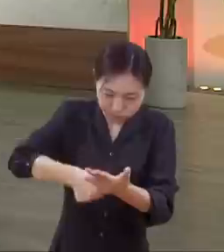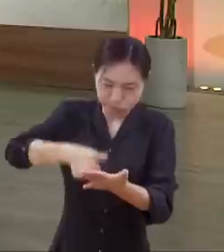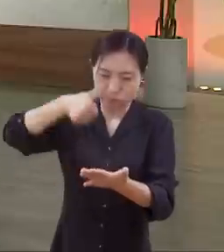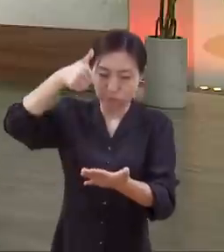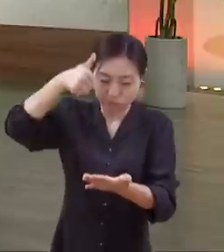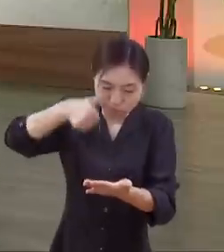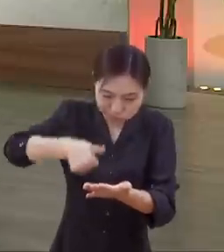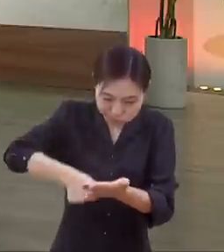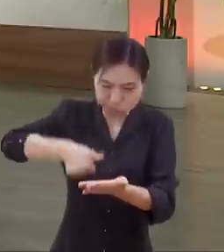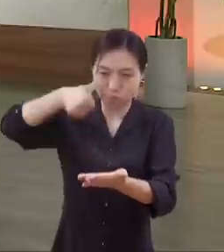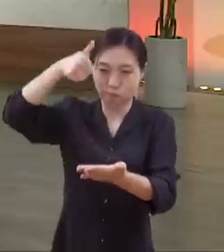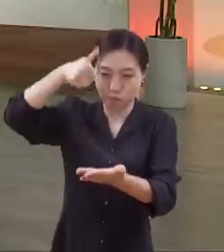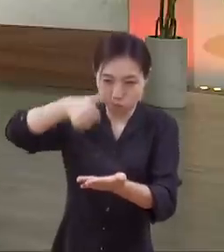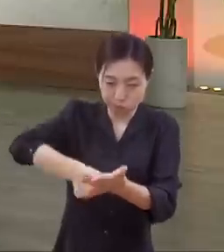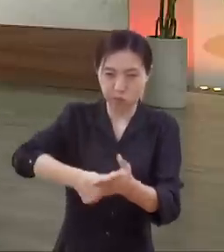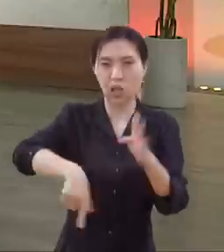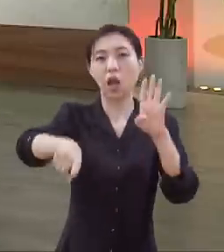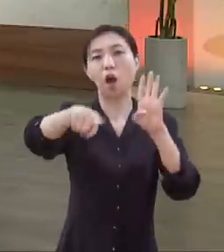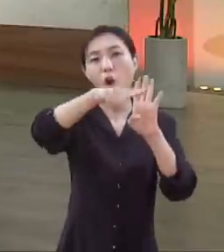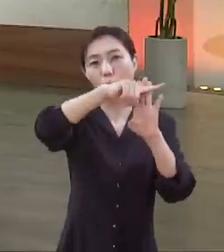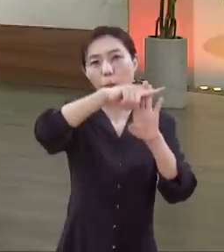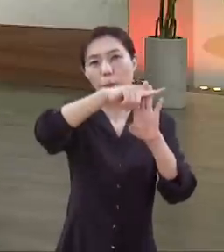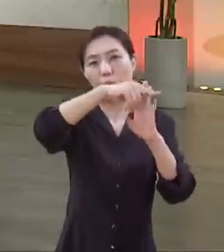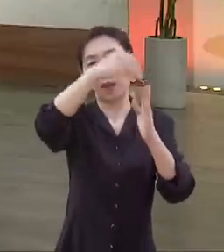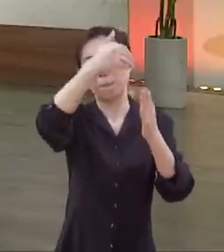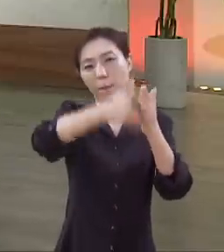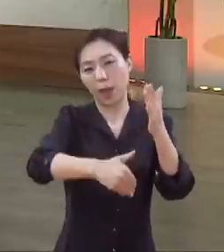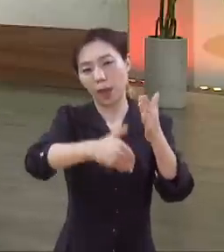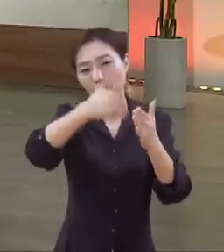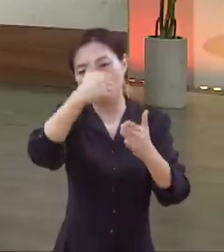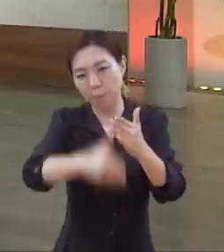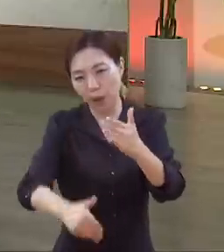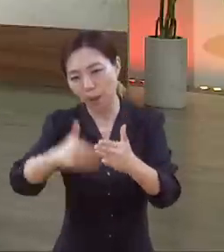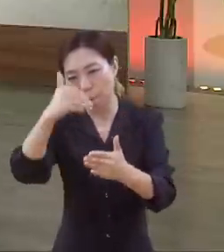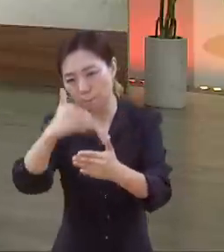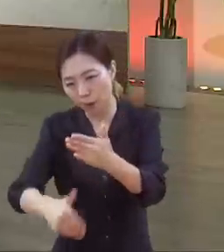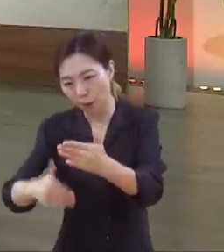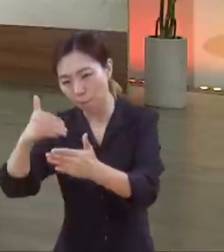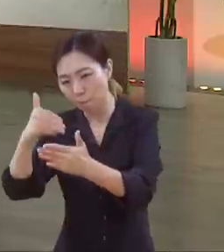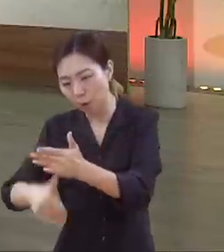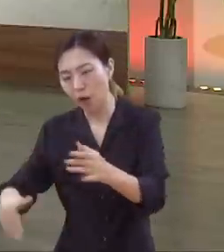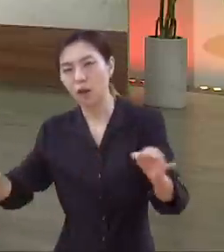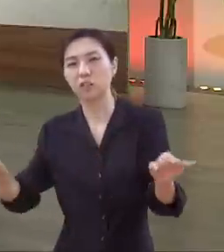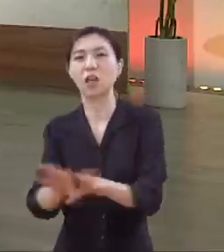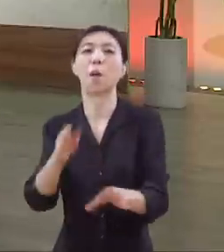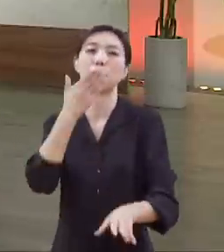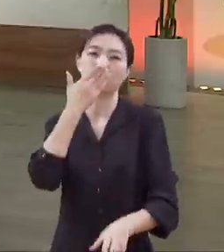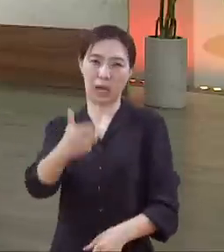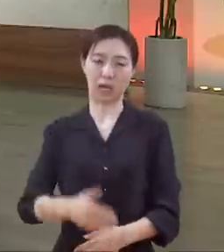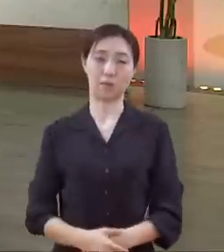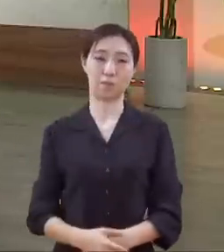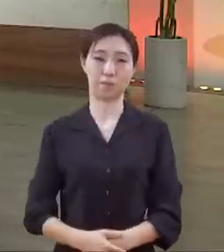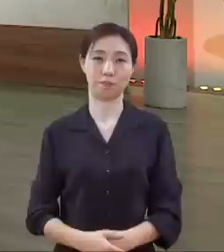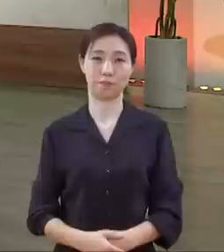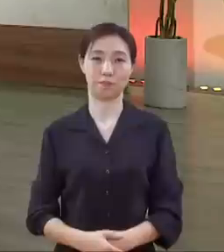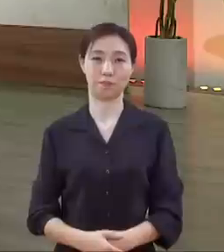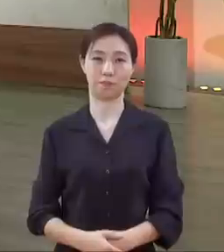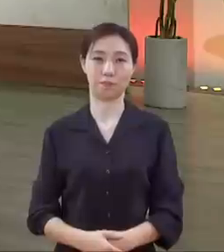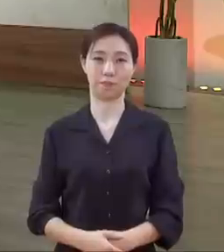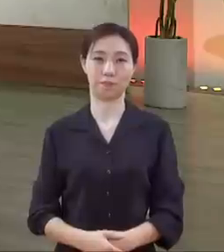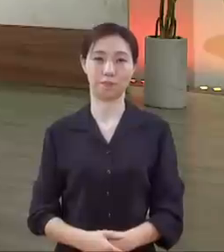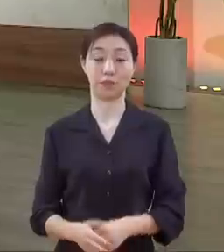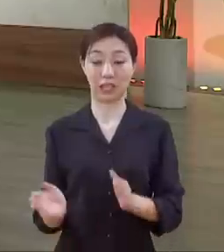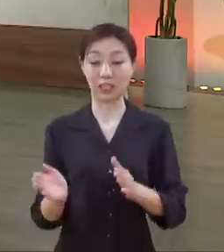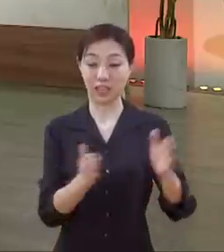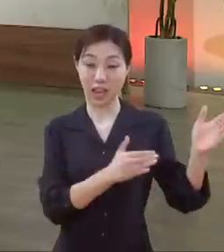자 어쨌거나 보통 행자들한테 절을 많이 시켜요 행자 때 업장 소멸 많이 해야 나중에 정식